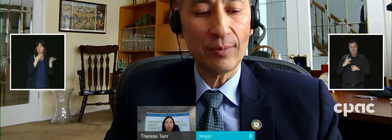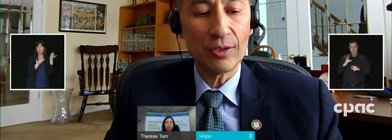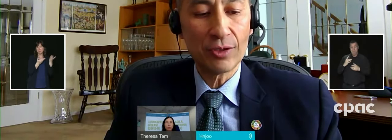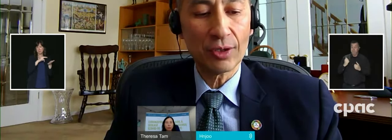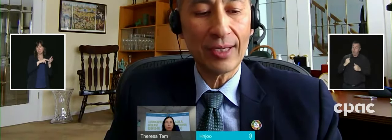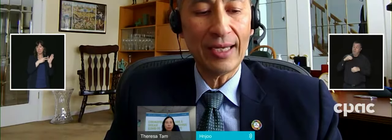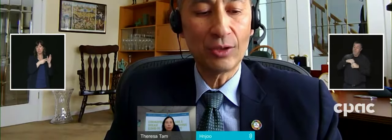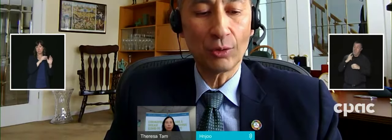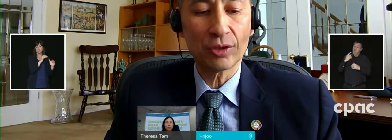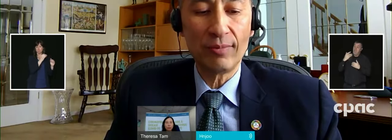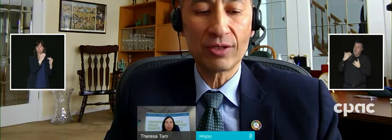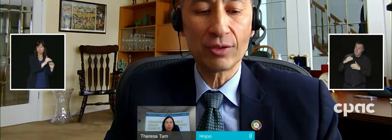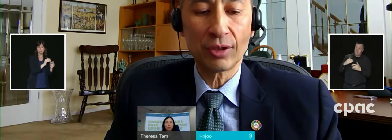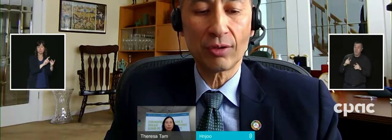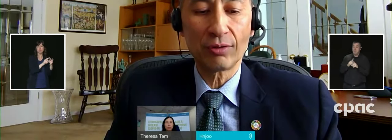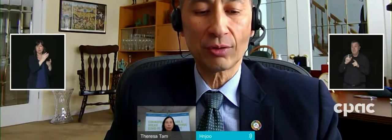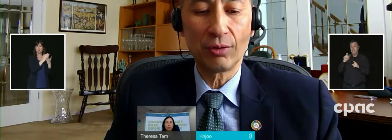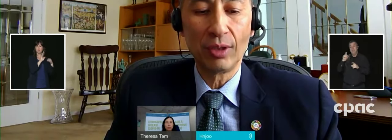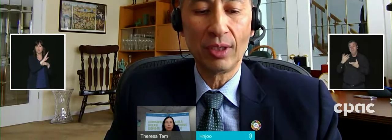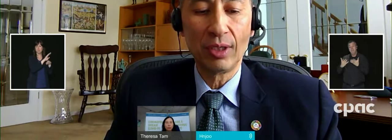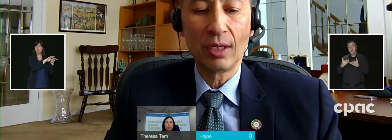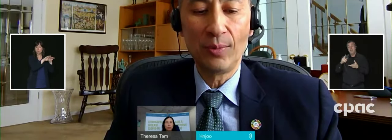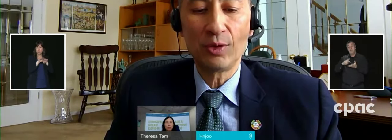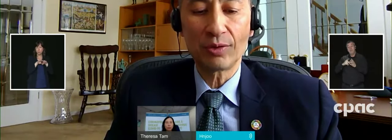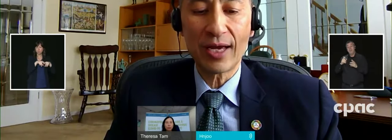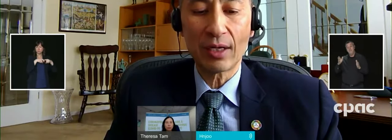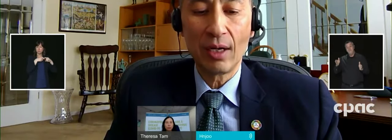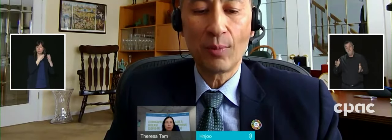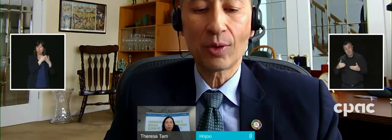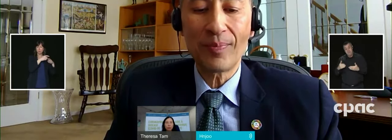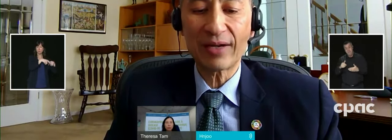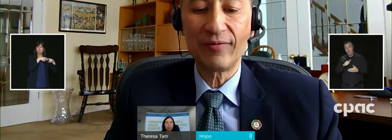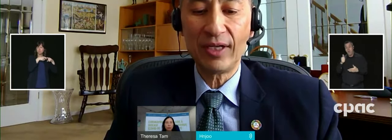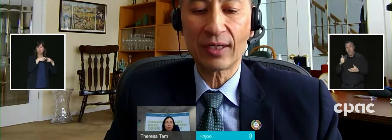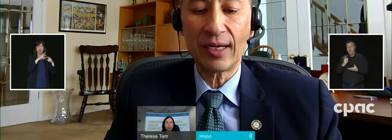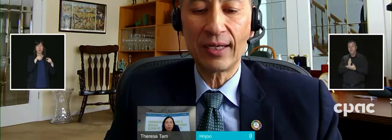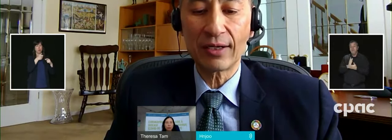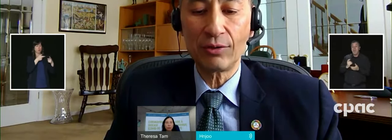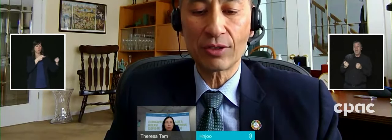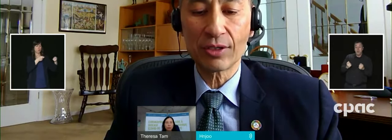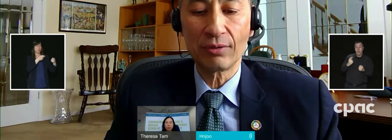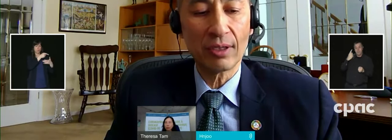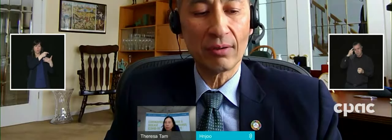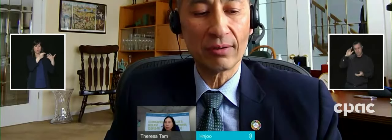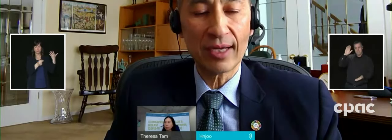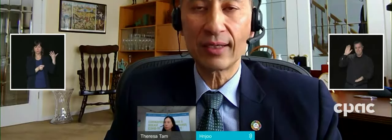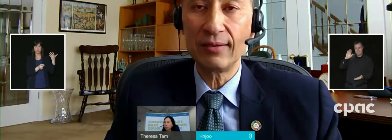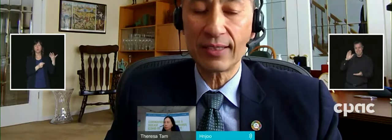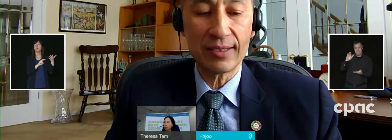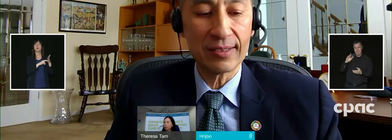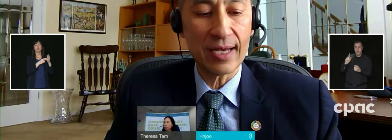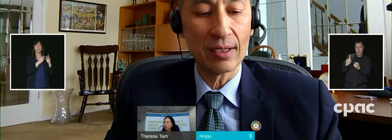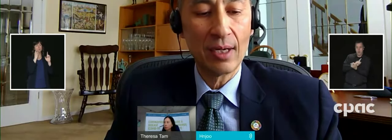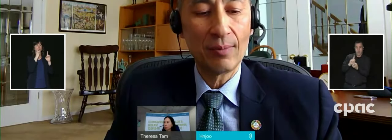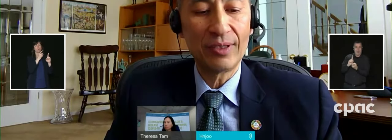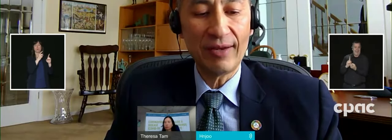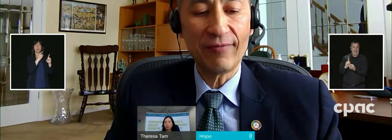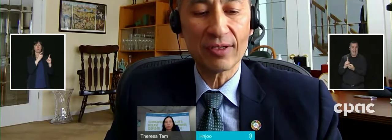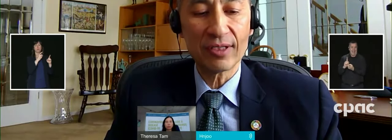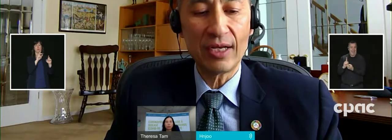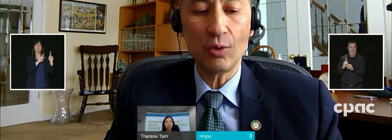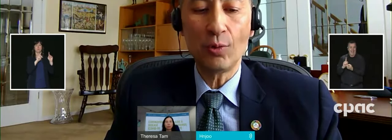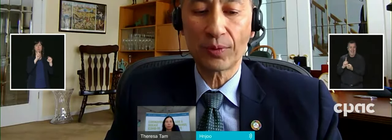des fermetures et d'autres mesures de contrôle communautaire pour parvenir à la réduction des contacts nécessaires